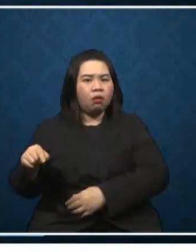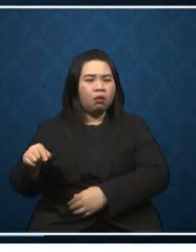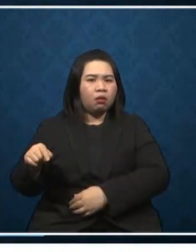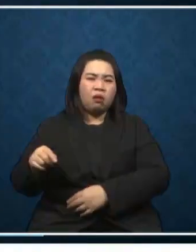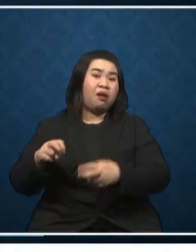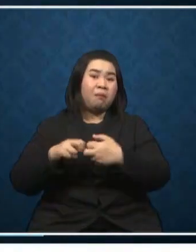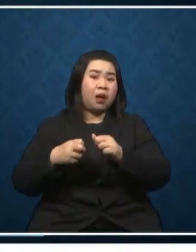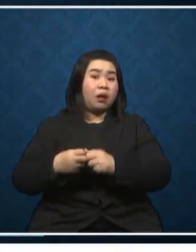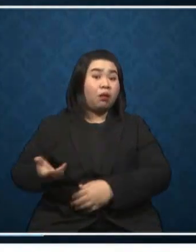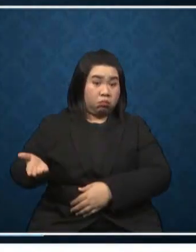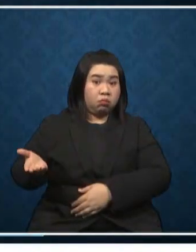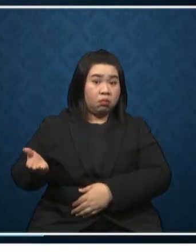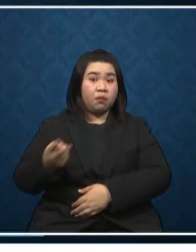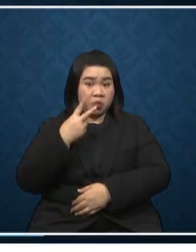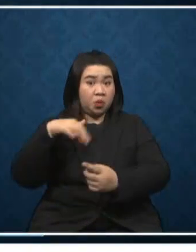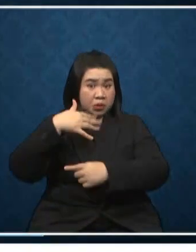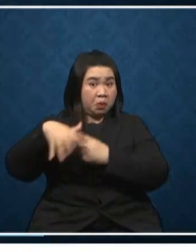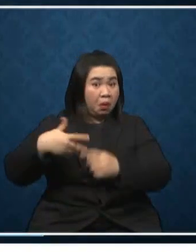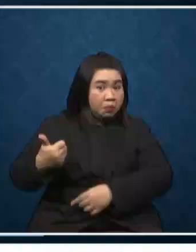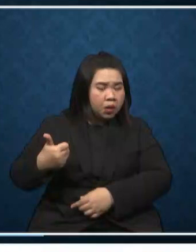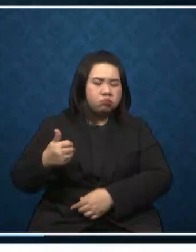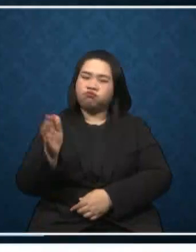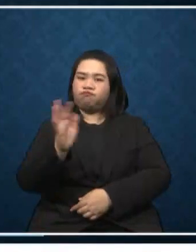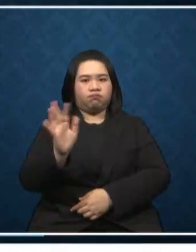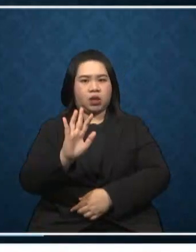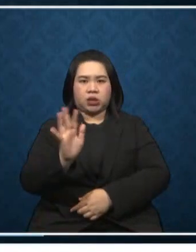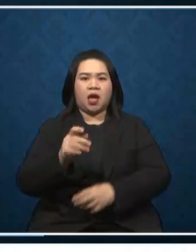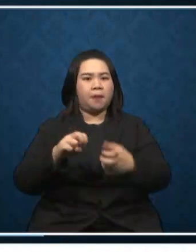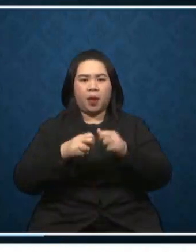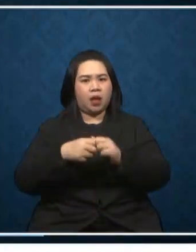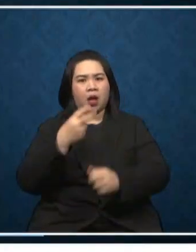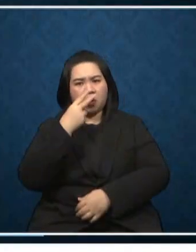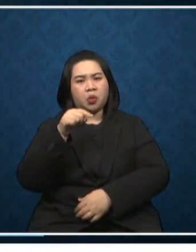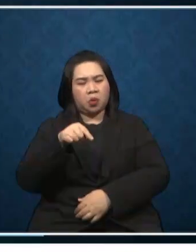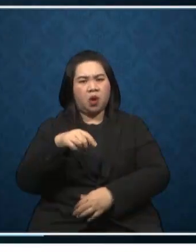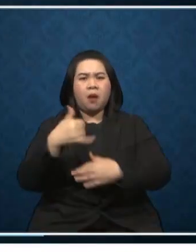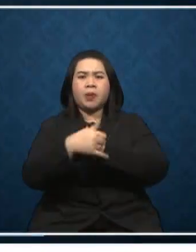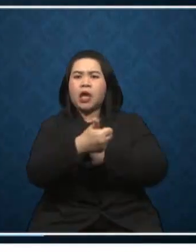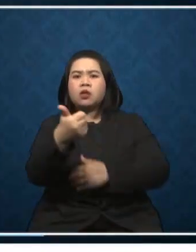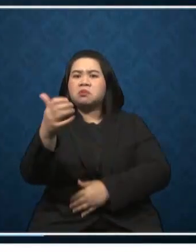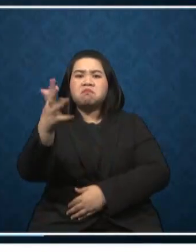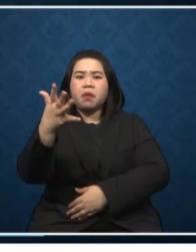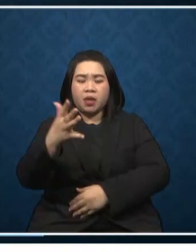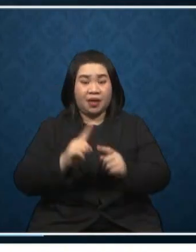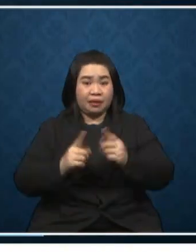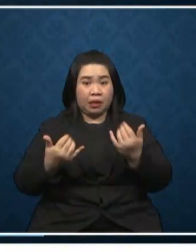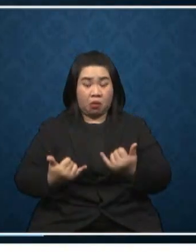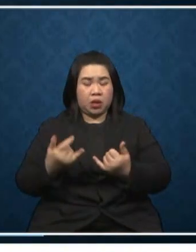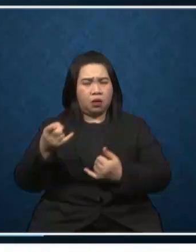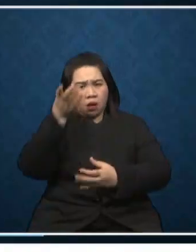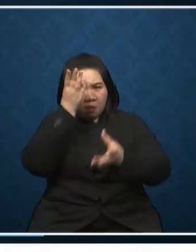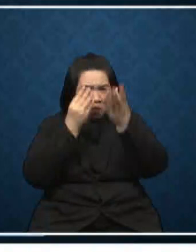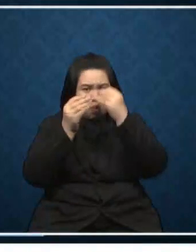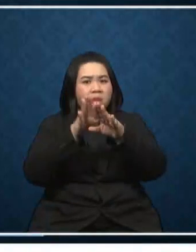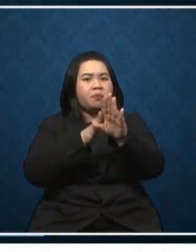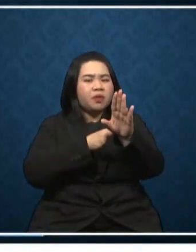aurant of this crisisไม่เกิดขึ้นแล้วแต่เขากมบทเรียในเย